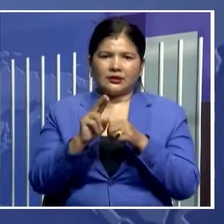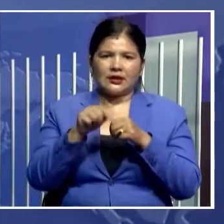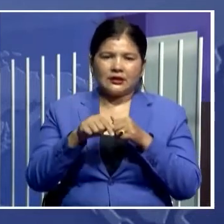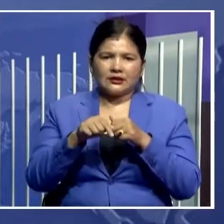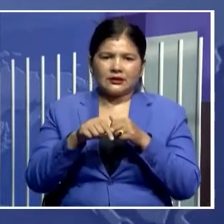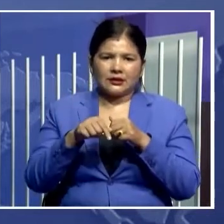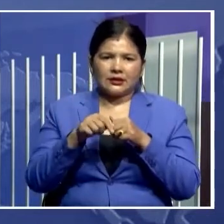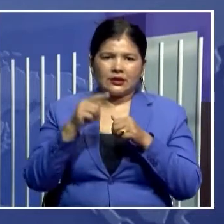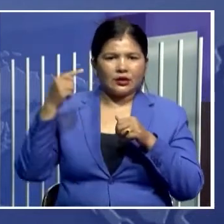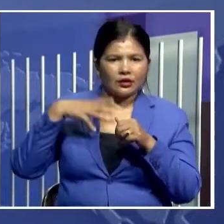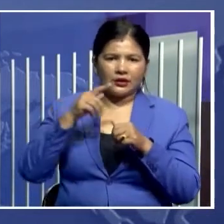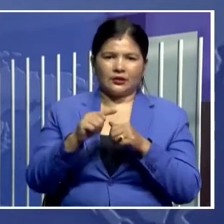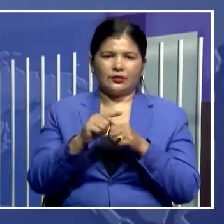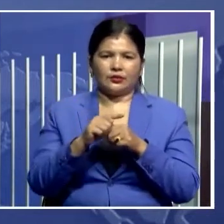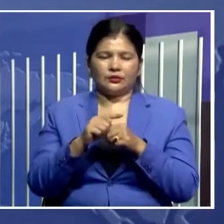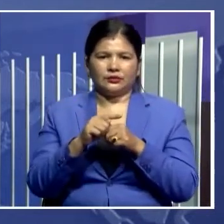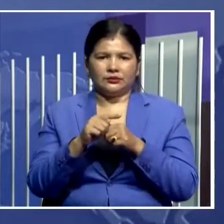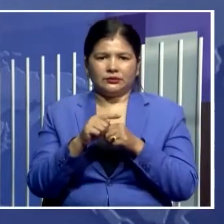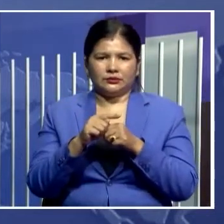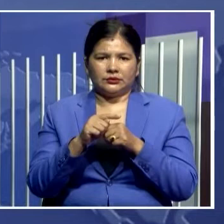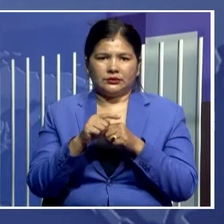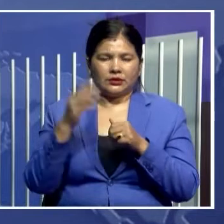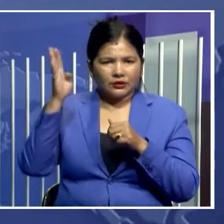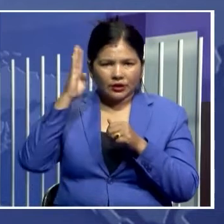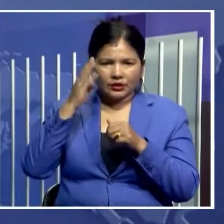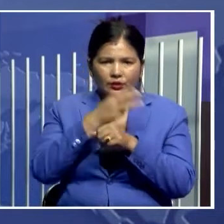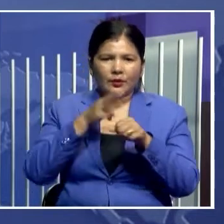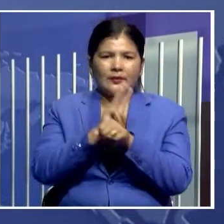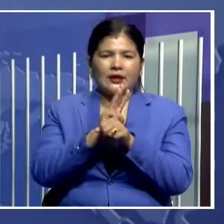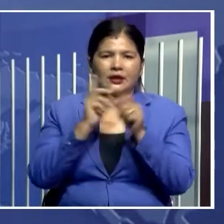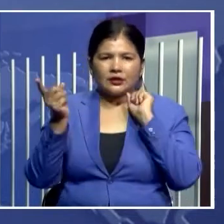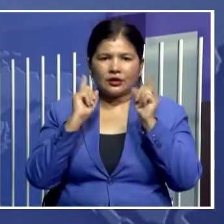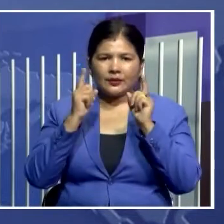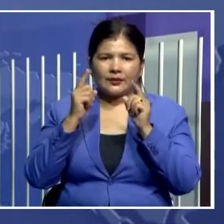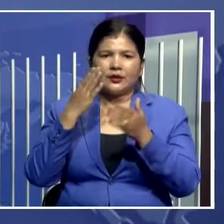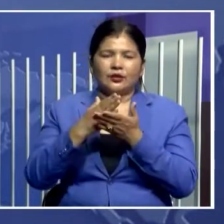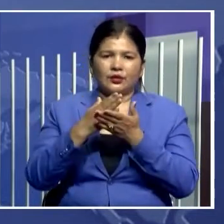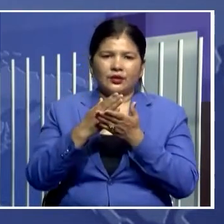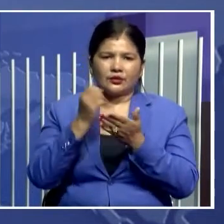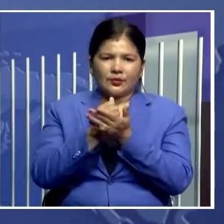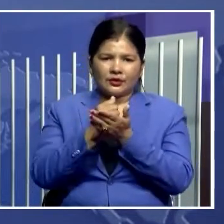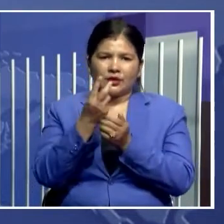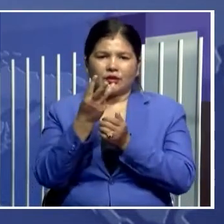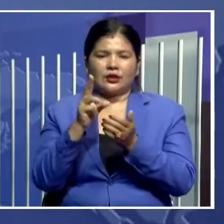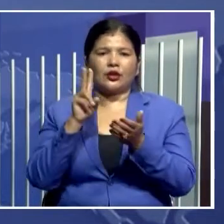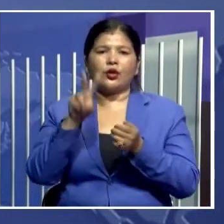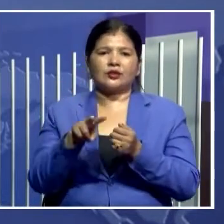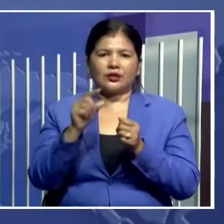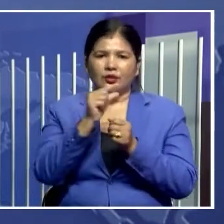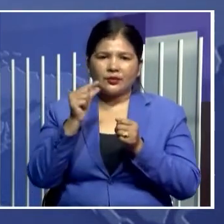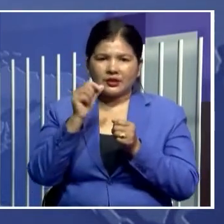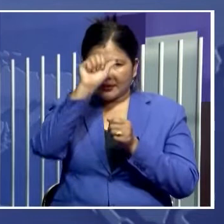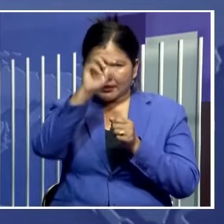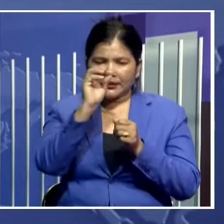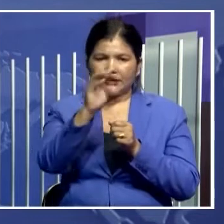हामी कैलालीको धनगढी उपमहानगरपालिका तथा रोकिएका पालिकाको मतगणनाको अवस्थाको विषयमा